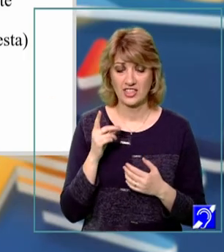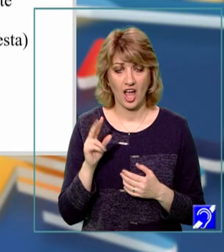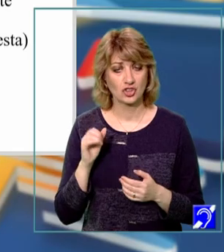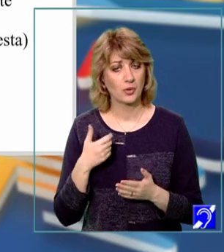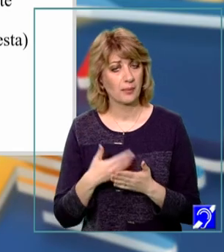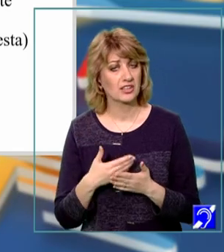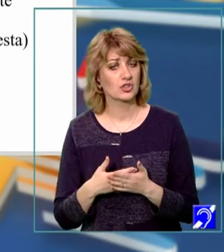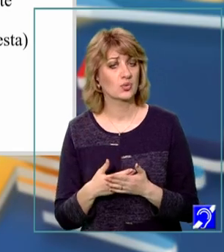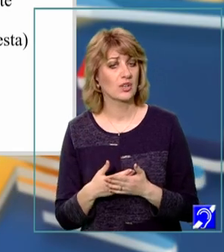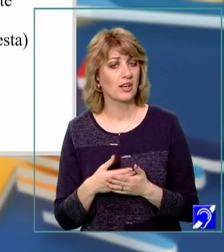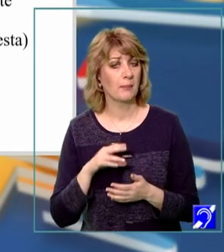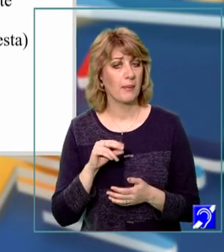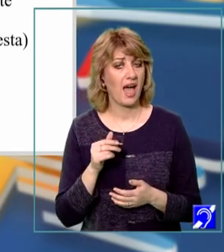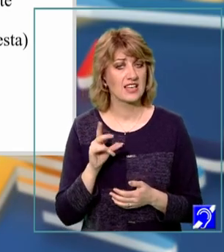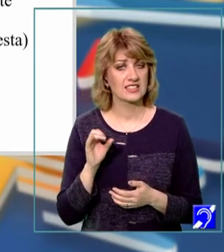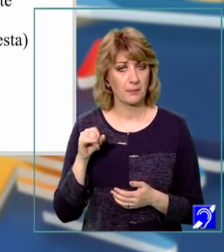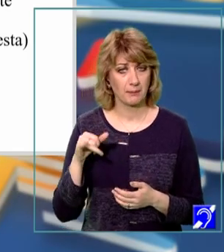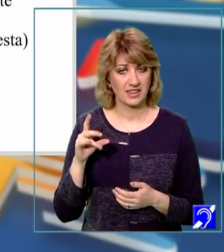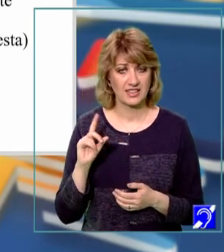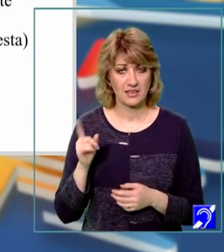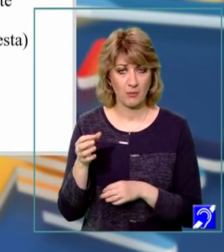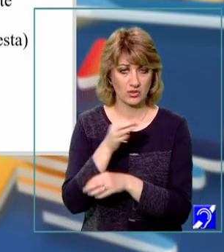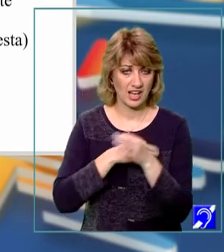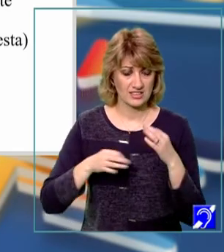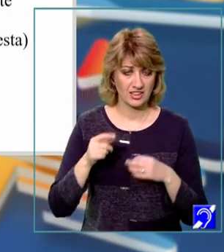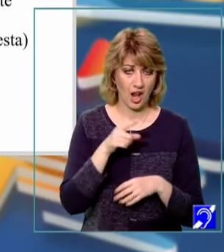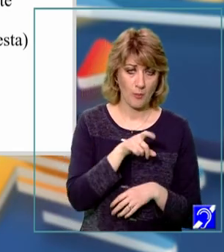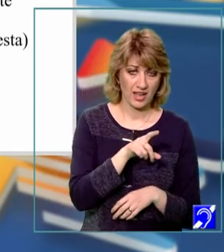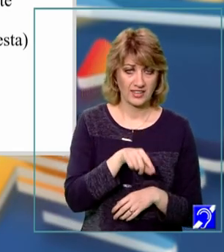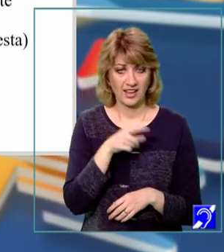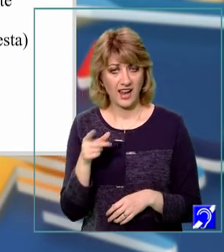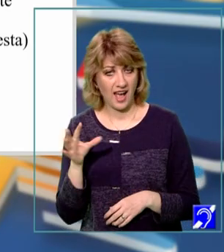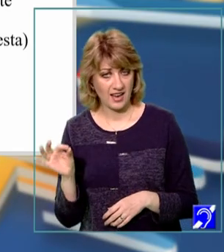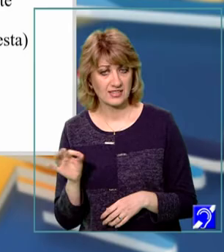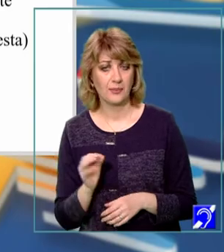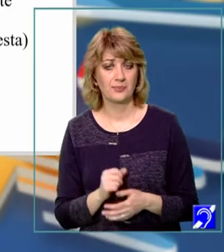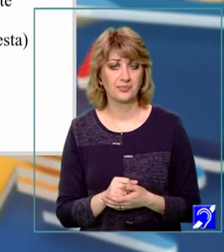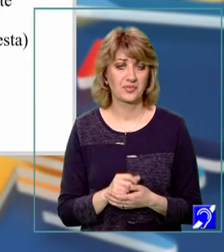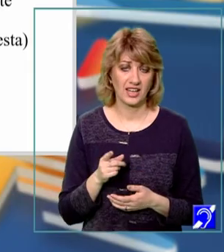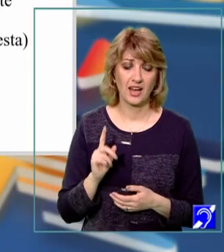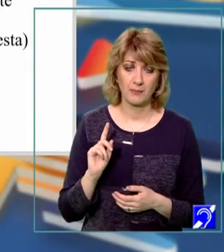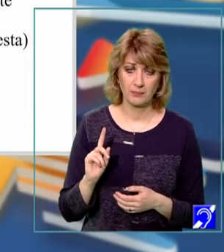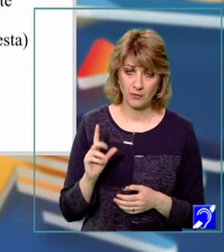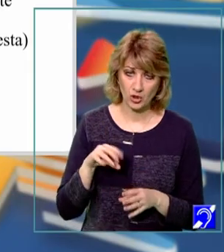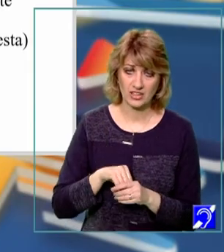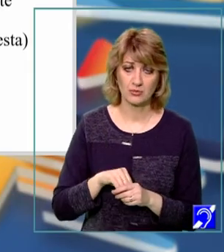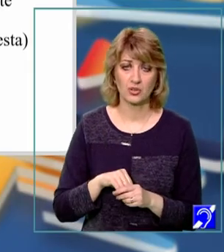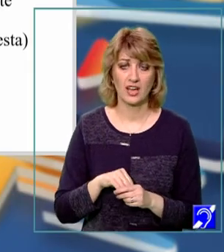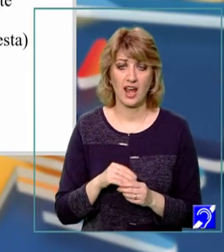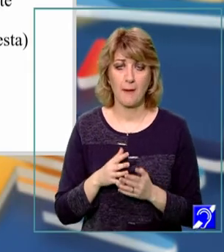pentru faptul că plasmidele se pot transfera de la o bacterie la alta. În felul acesta, ele contribuie la